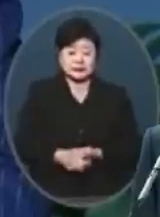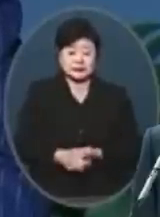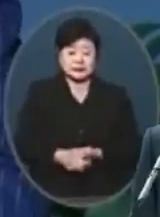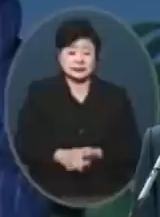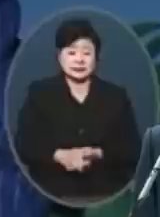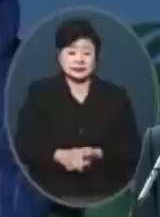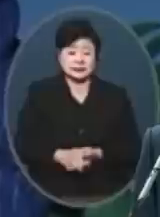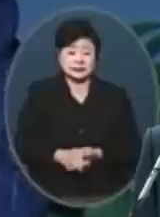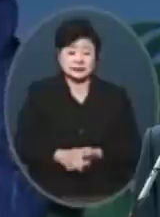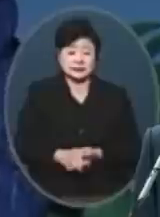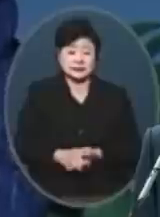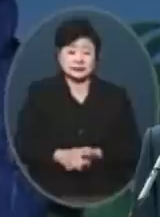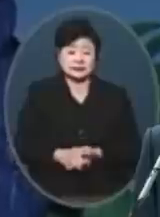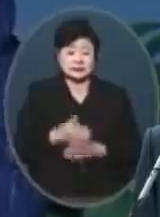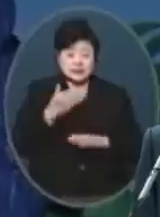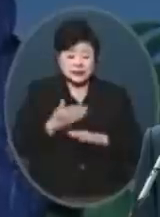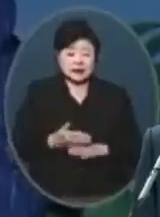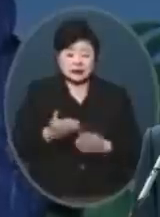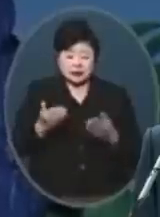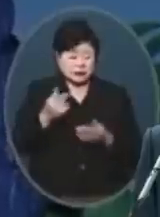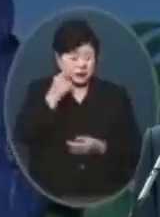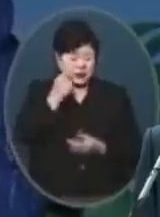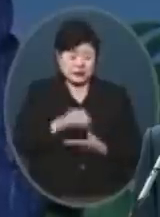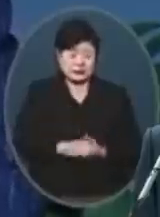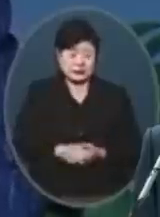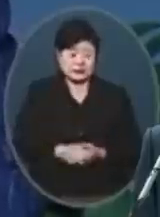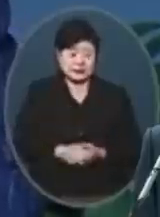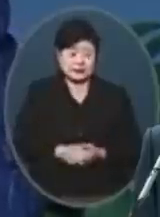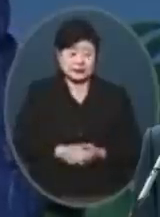다른 일을 할 수 없습니다.